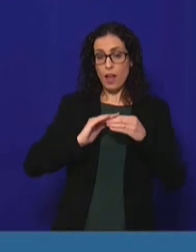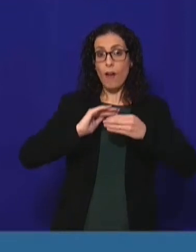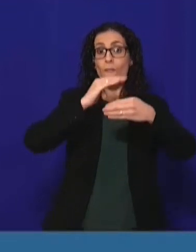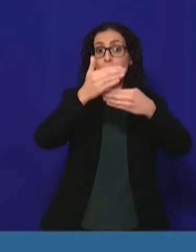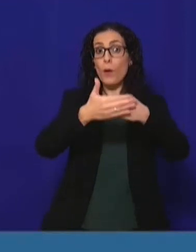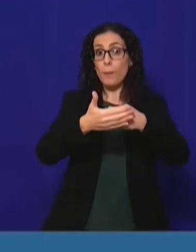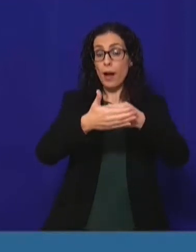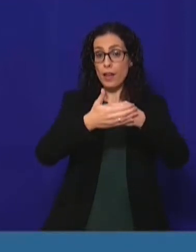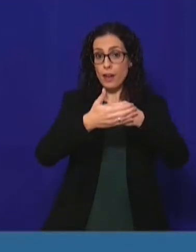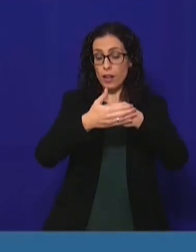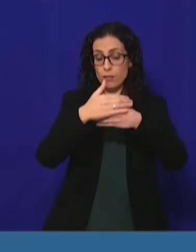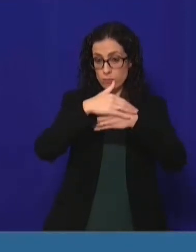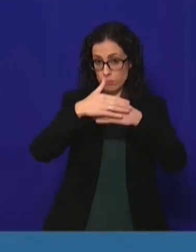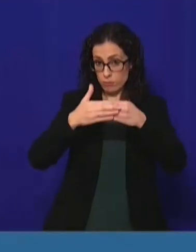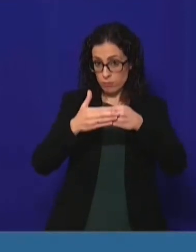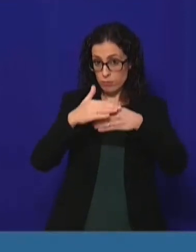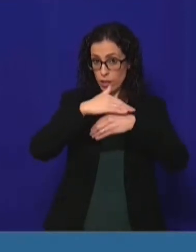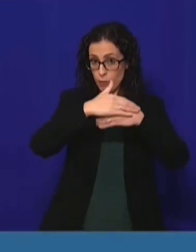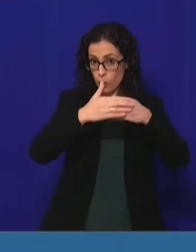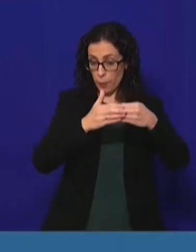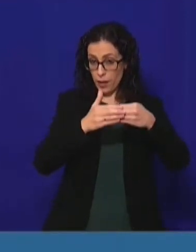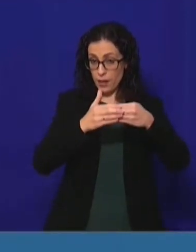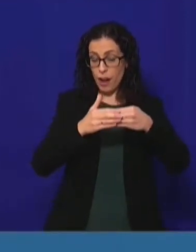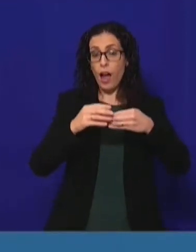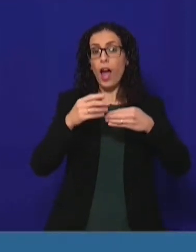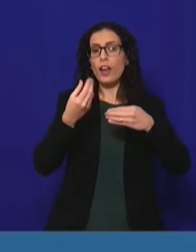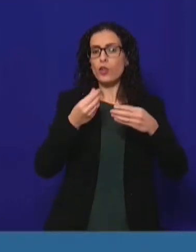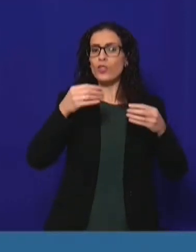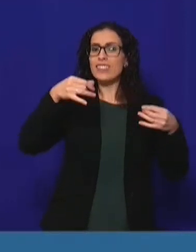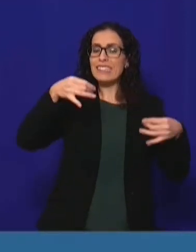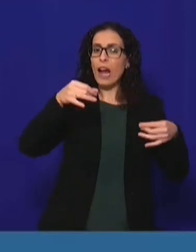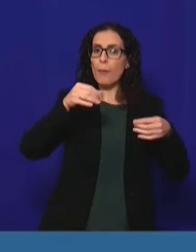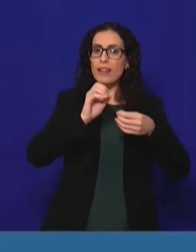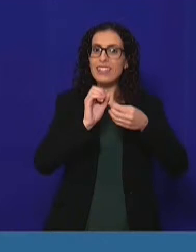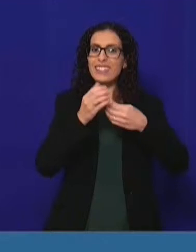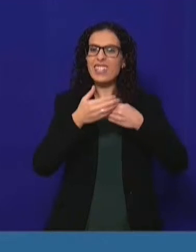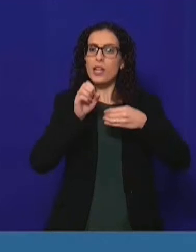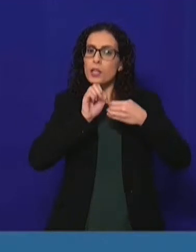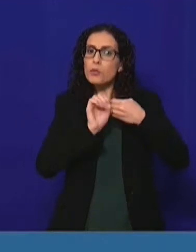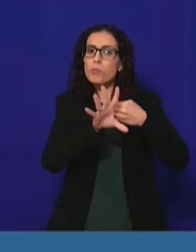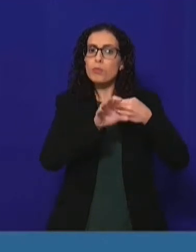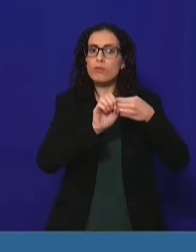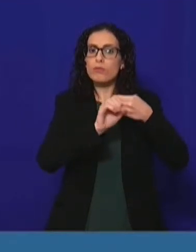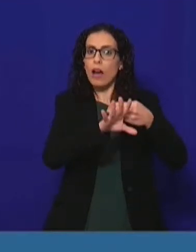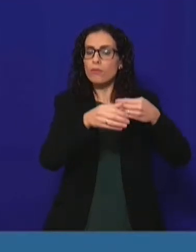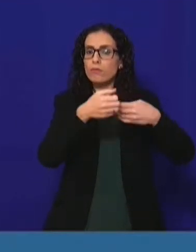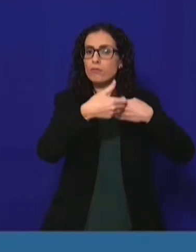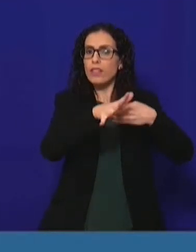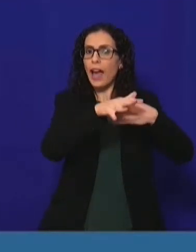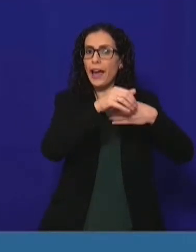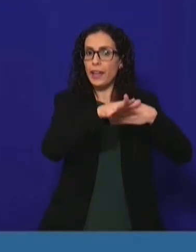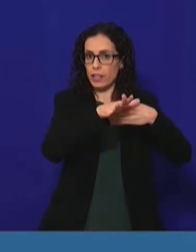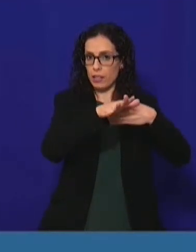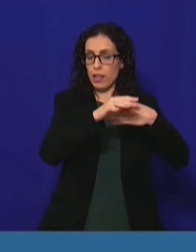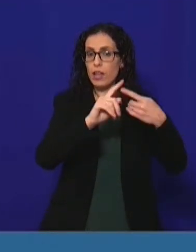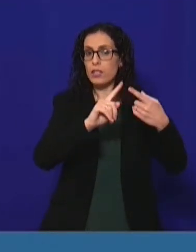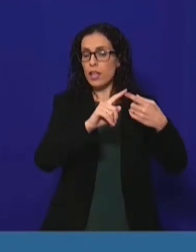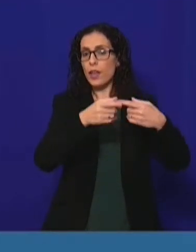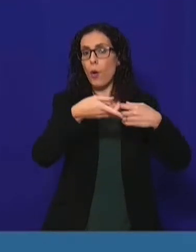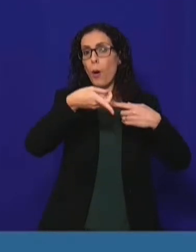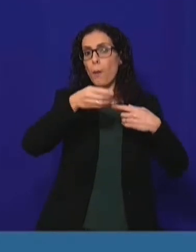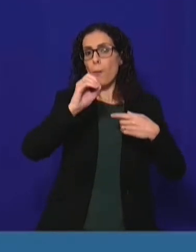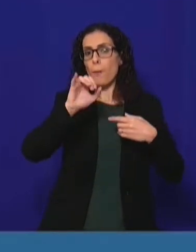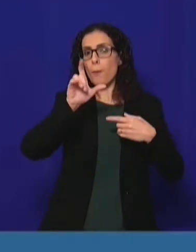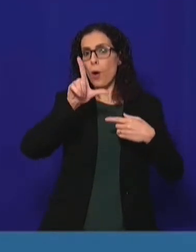li ikollu li ibiet il-droplets jiġifieri rippellja id-droplets u allura l-aħjar drab għandu jkun jew polyester jew